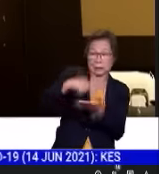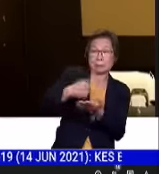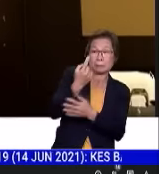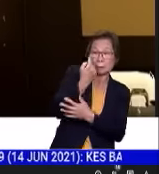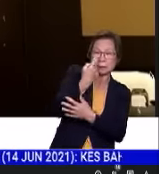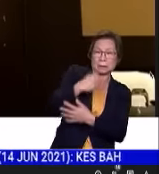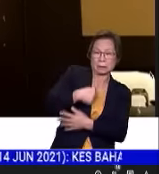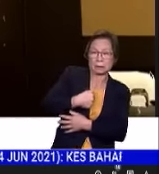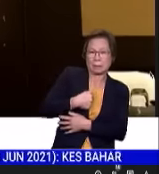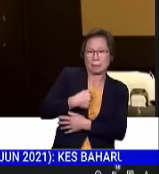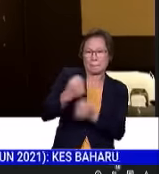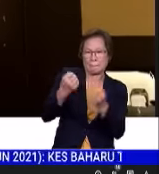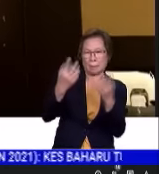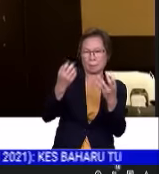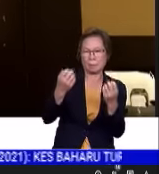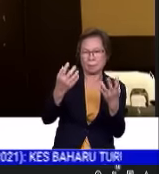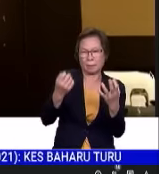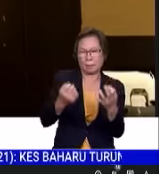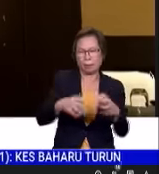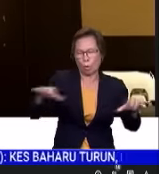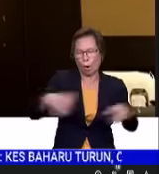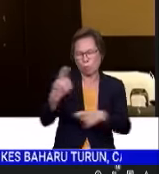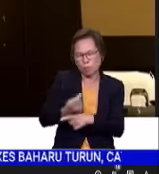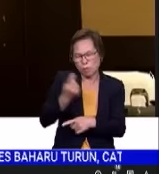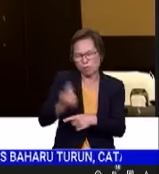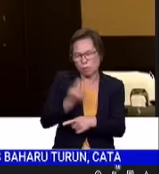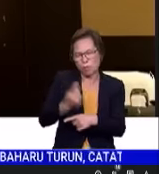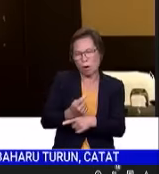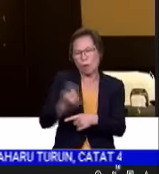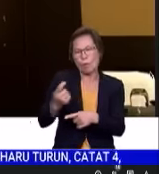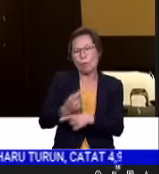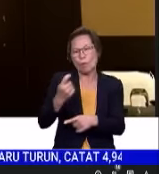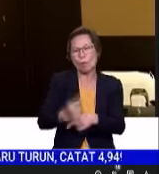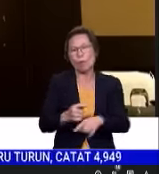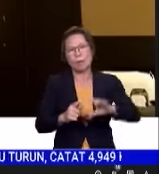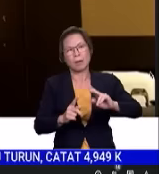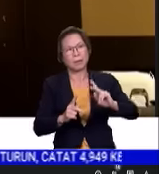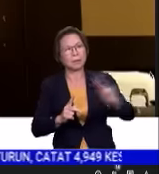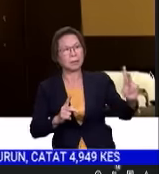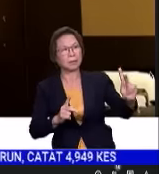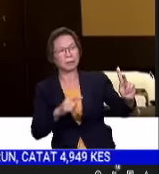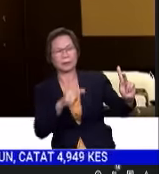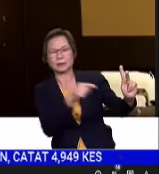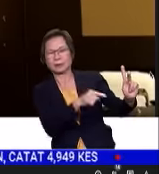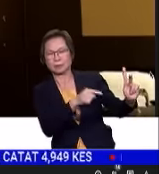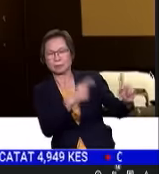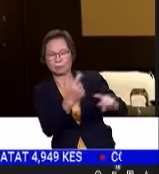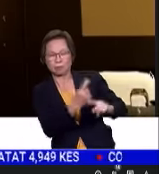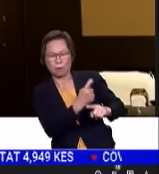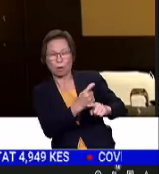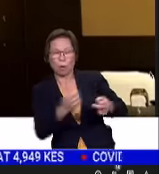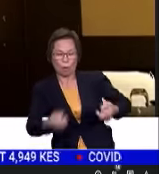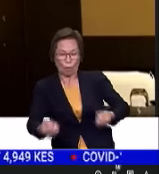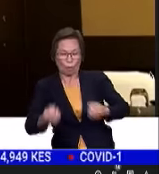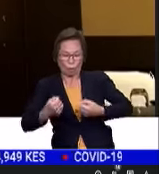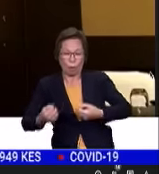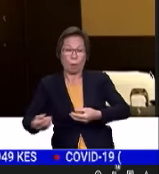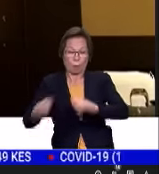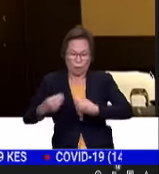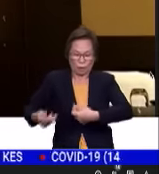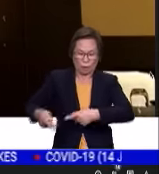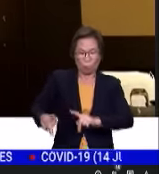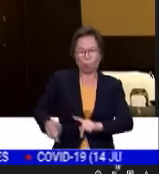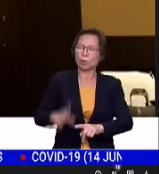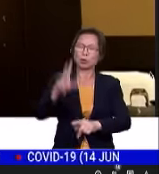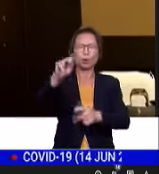banyak menjalani latihan di bahagian back kiri. Jadi rasanya jika dia beri peluang, rasanya tidak